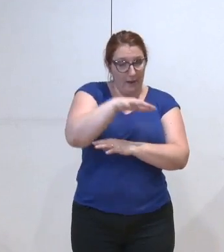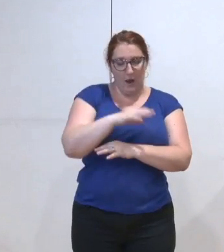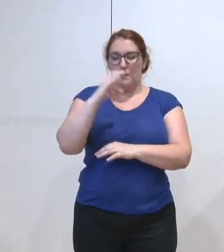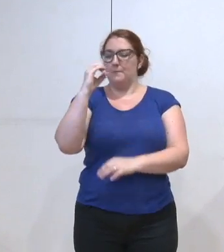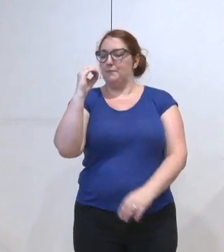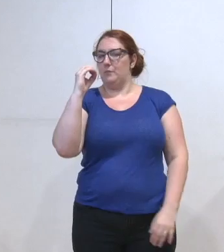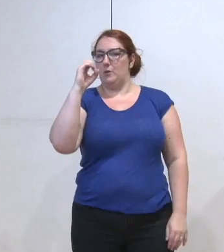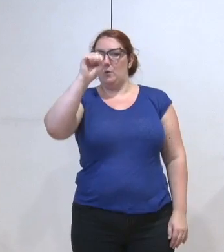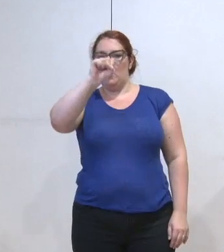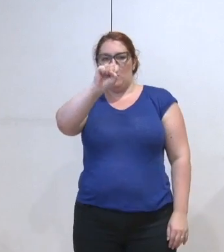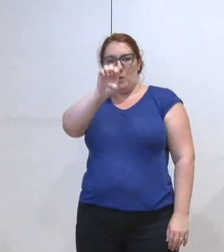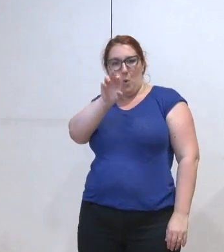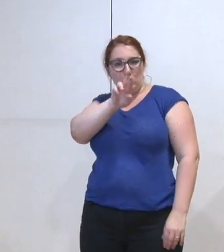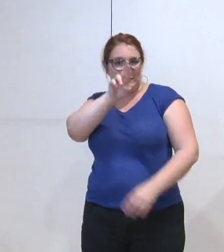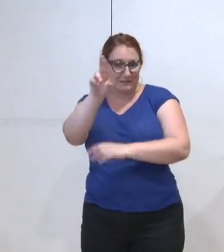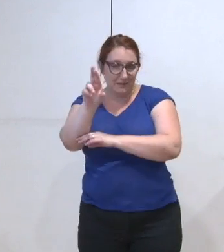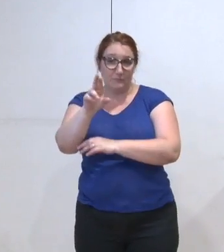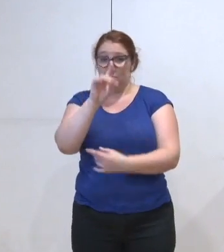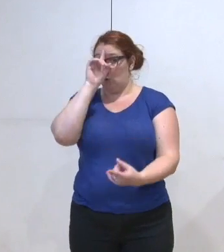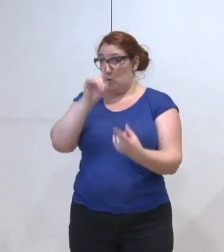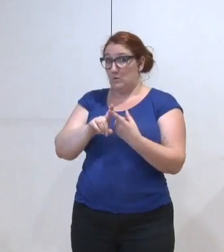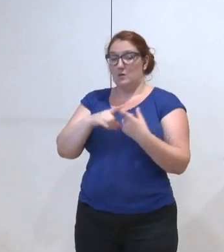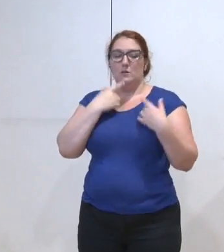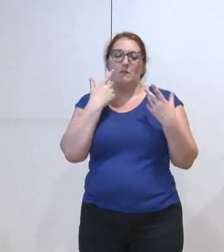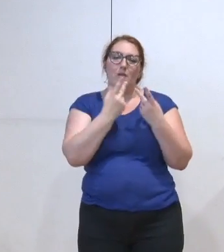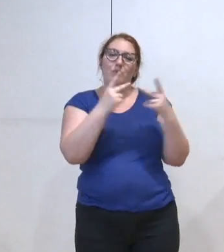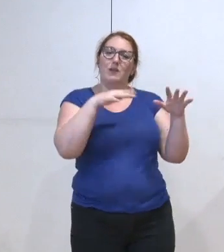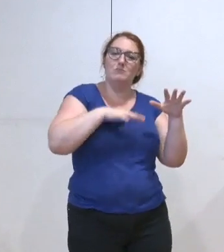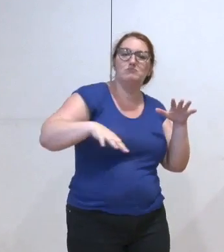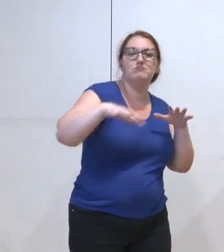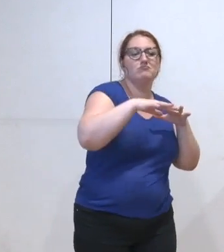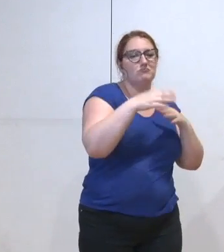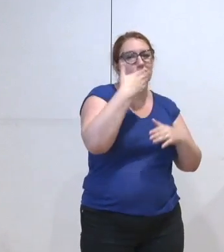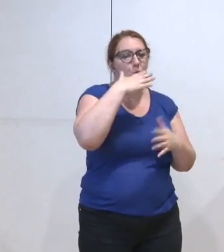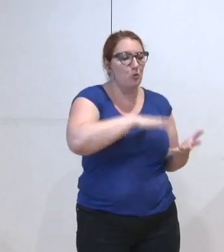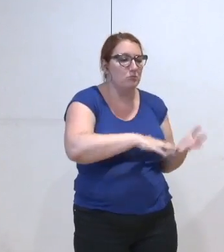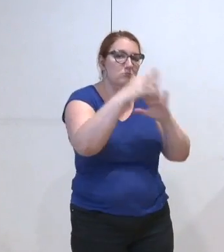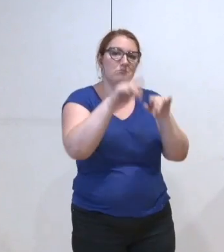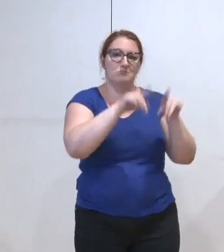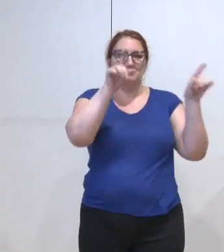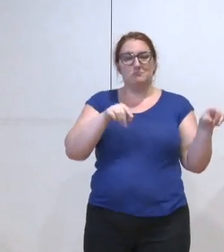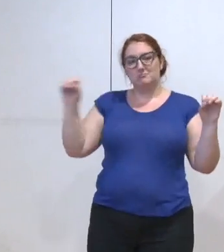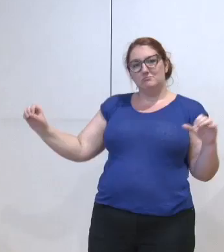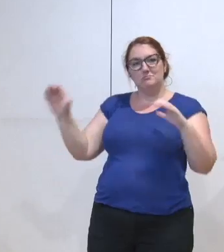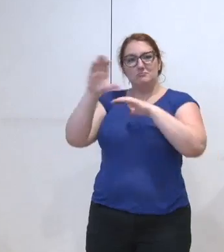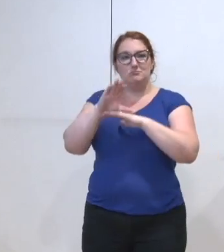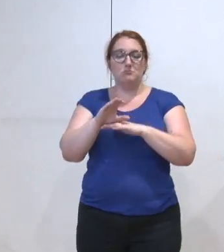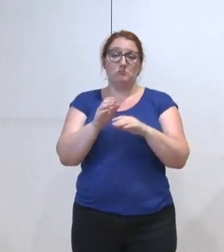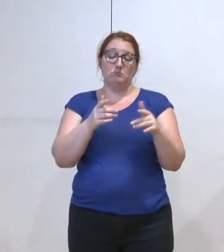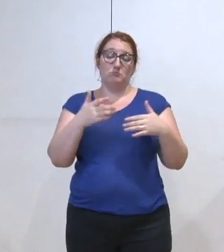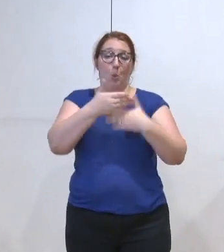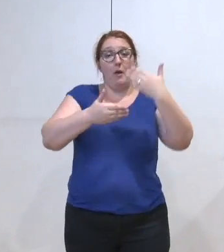donc cette action en complément du budget d'amélioration de la ville c'est une opération de tiers financement alors